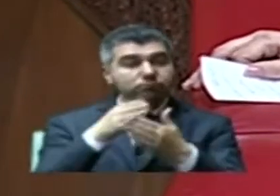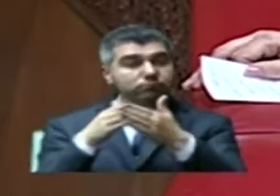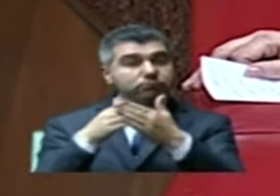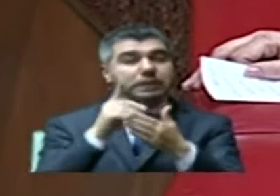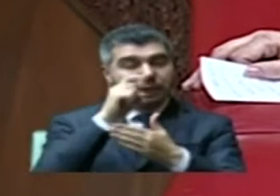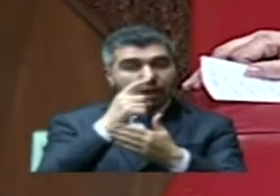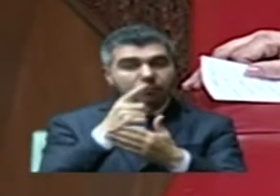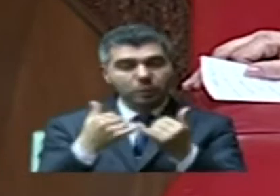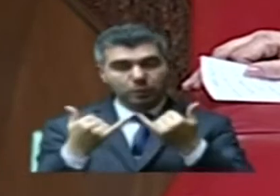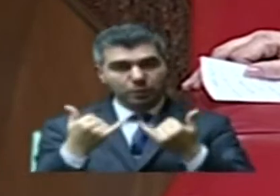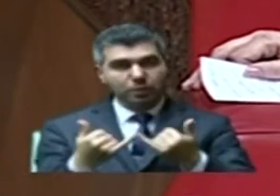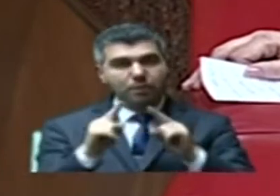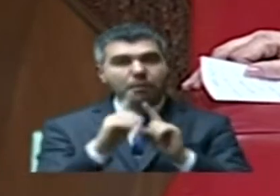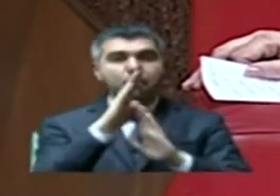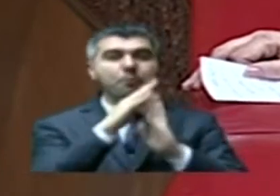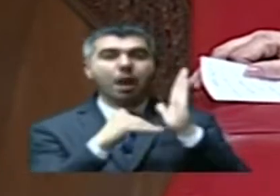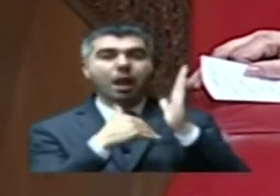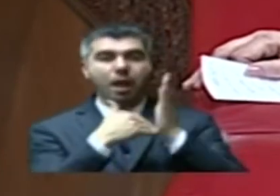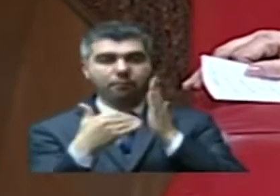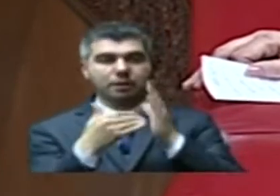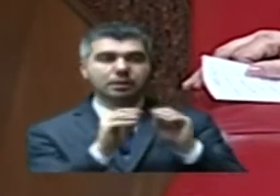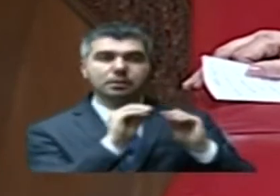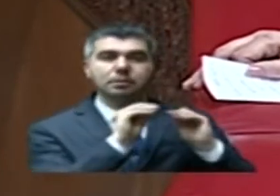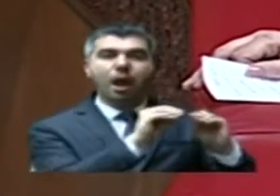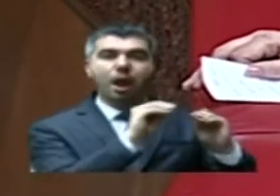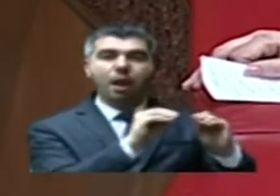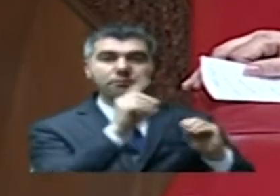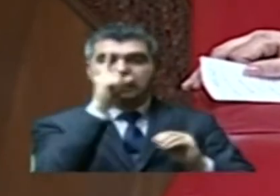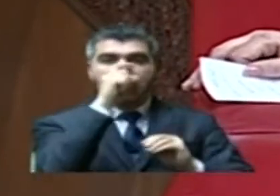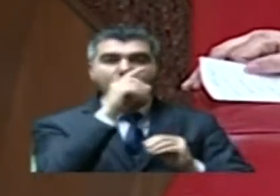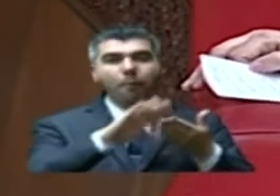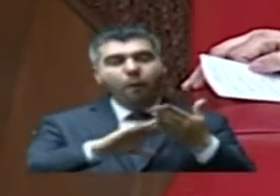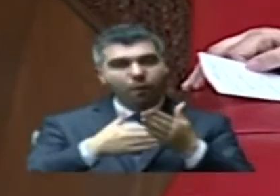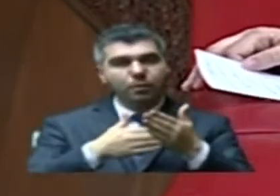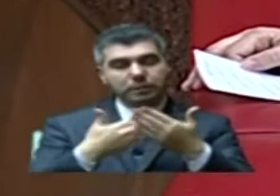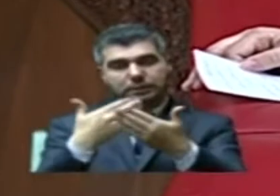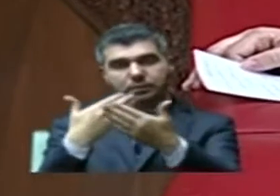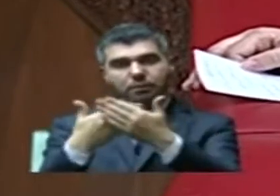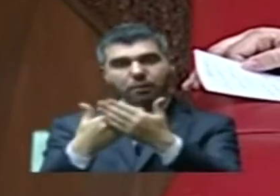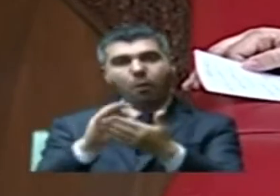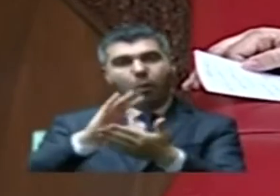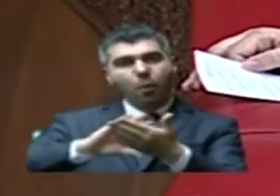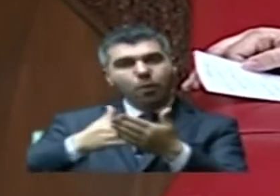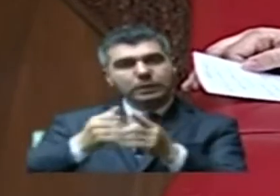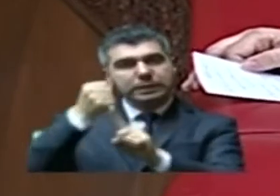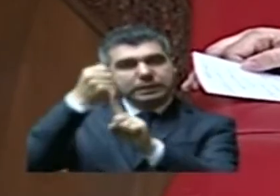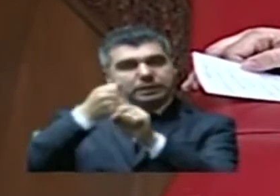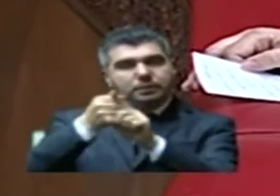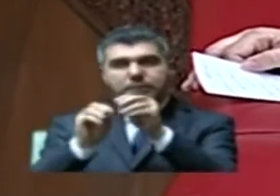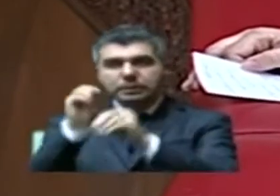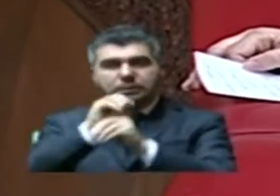سيتنظم برنامج وحمله وطنيه للتعريف بهذه المخاطر. الوسائل والادله توجدت، البرامج